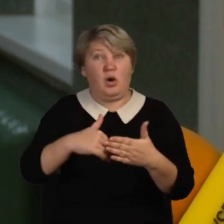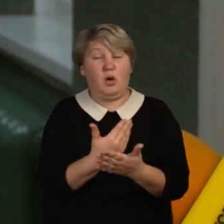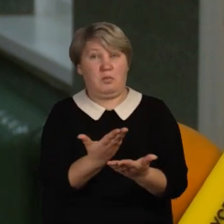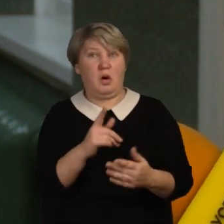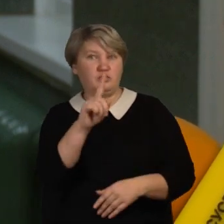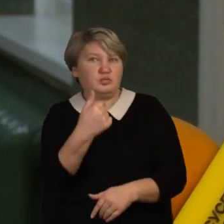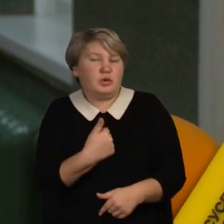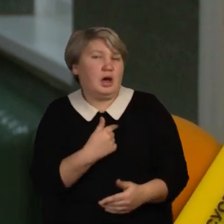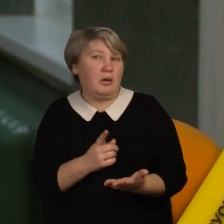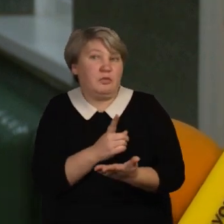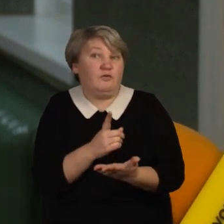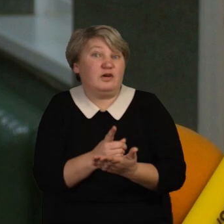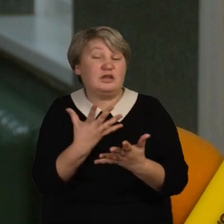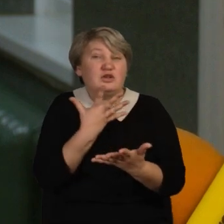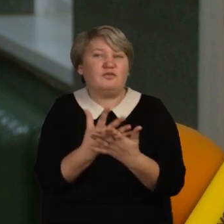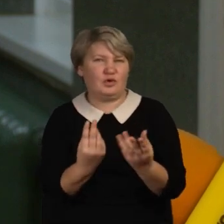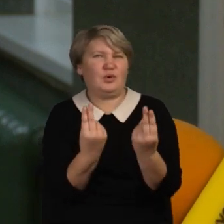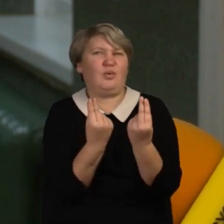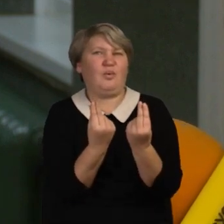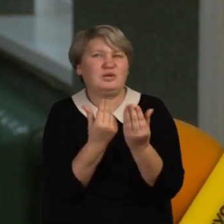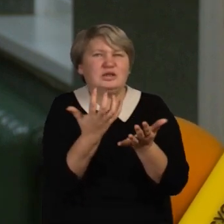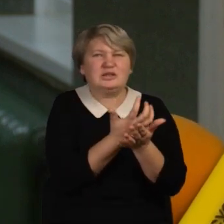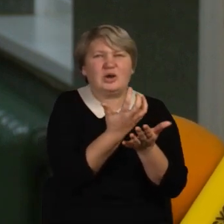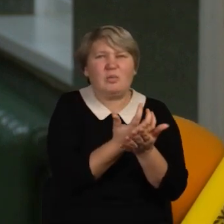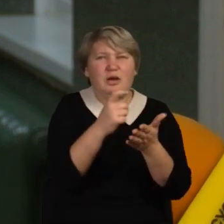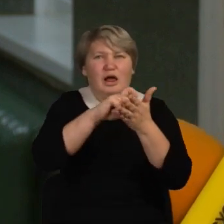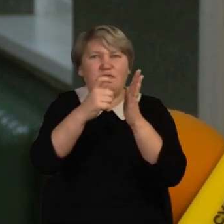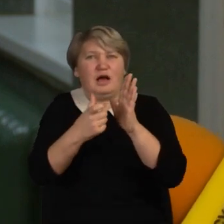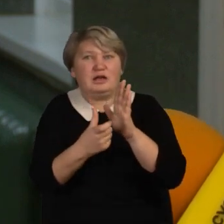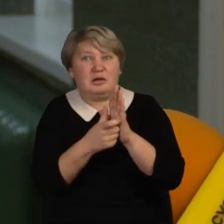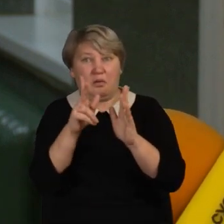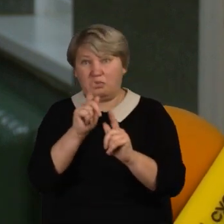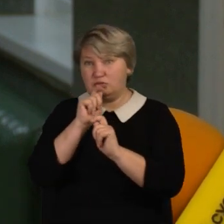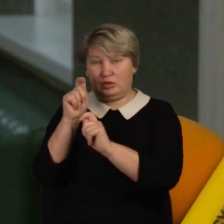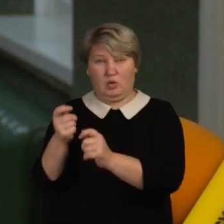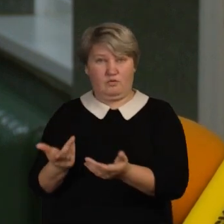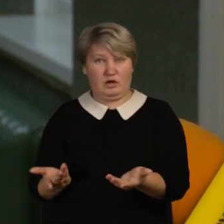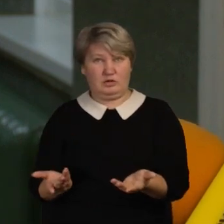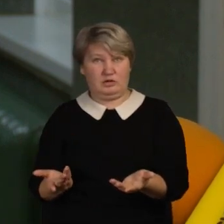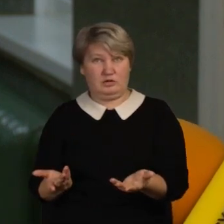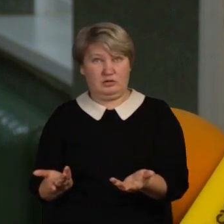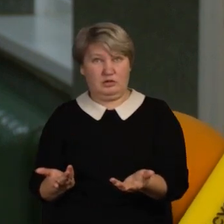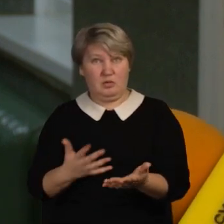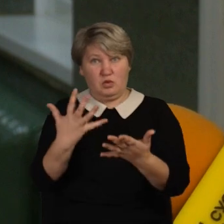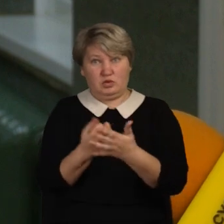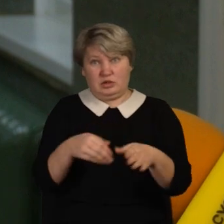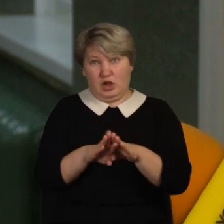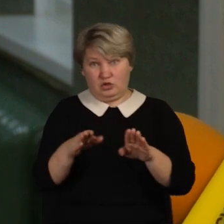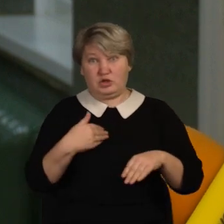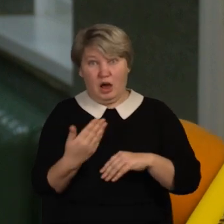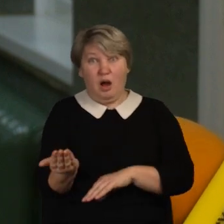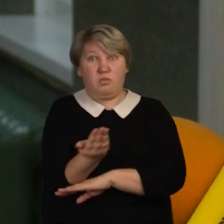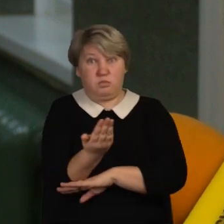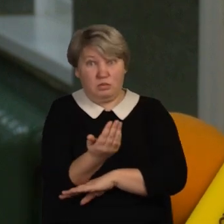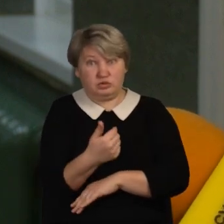чому я повинна свої кошти, власні, які я зробила, комусь дарувати? Просто це би виявилося, що я буду бомжем, а хтось